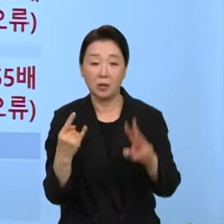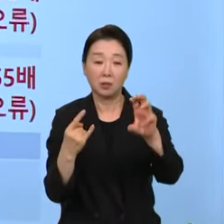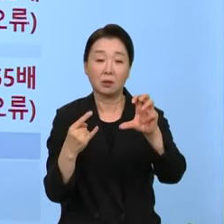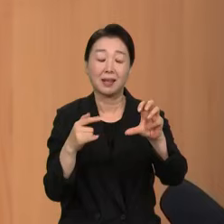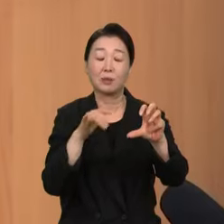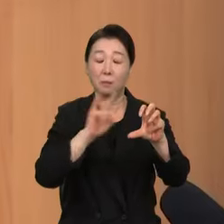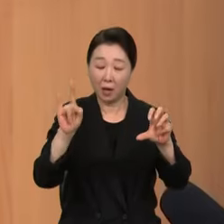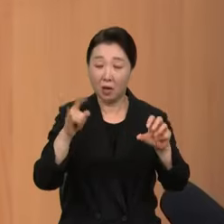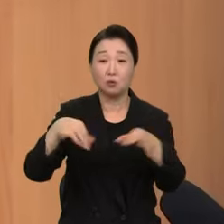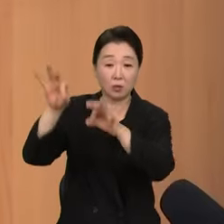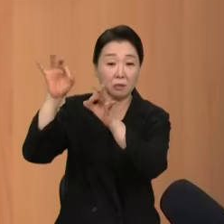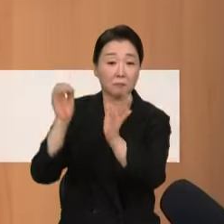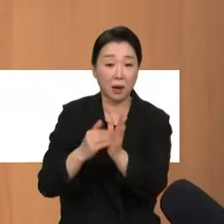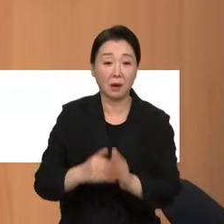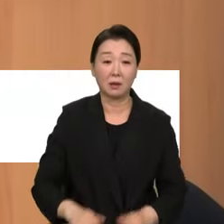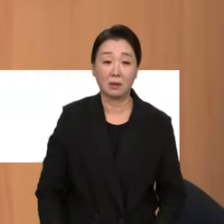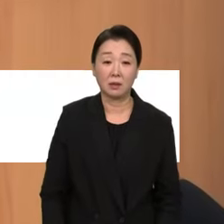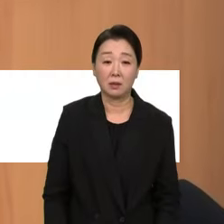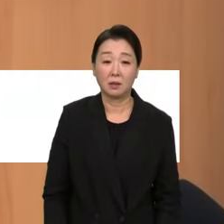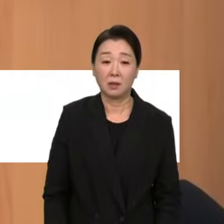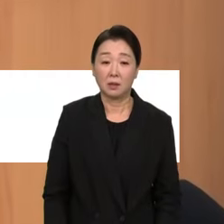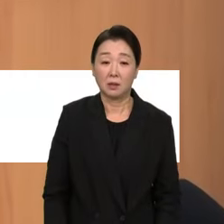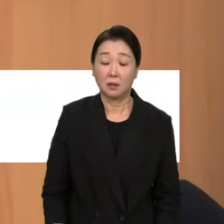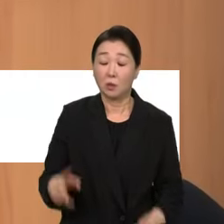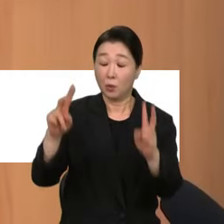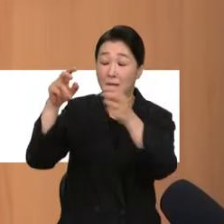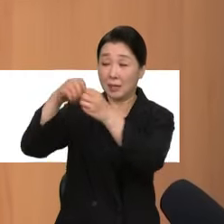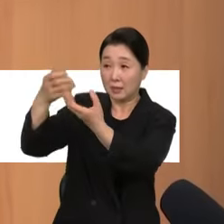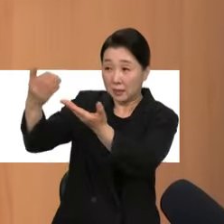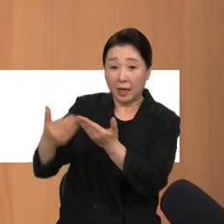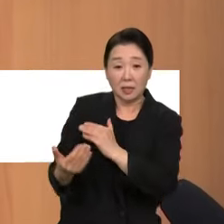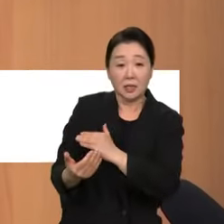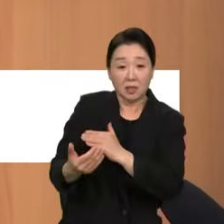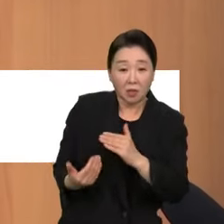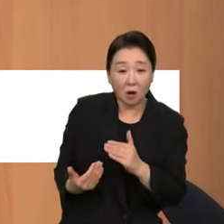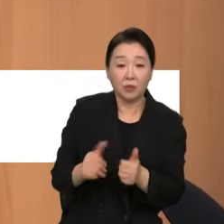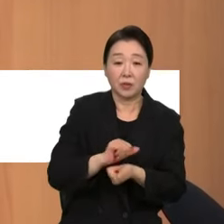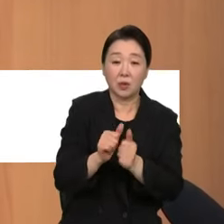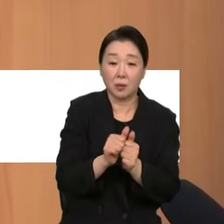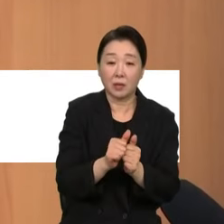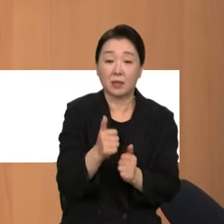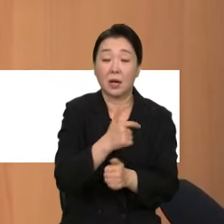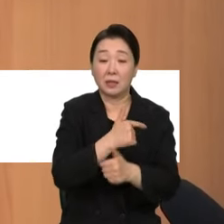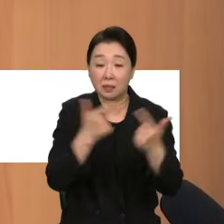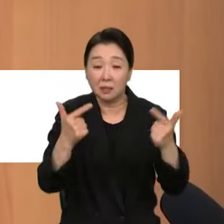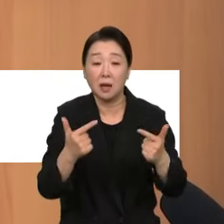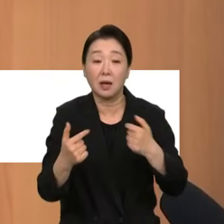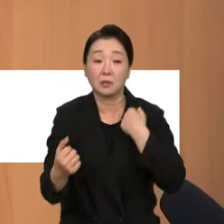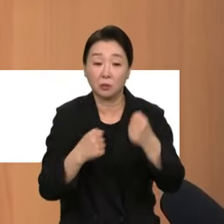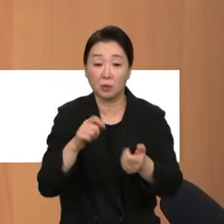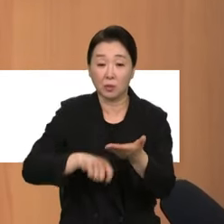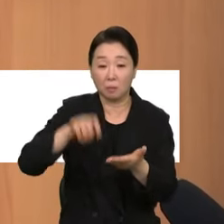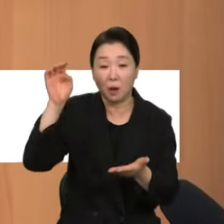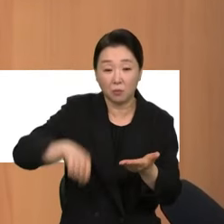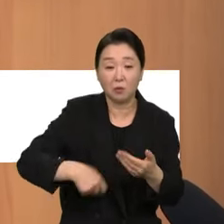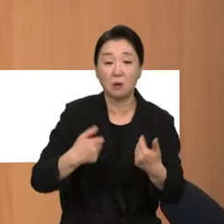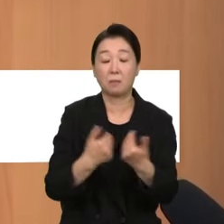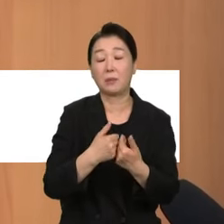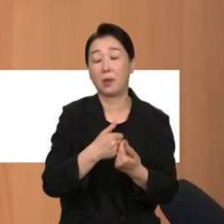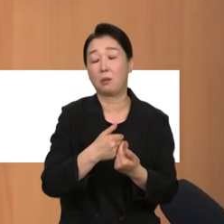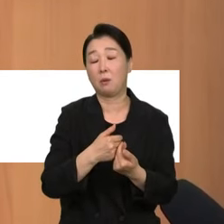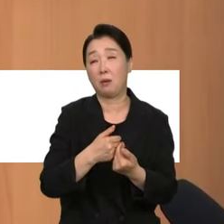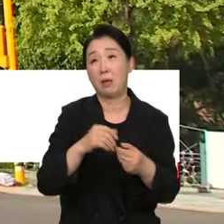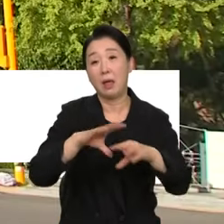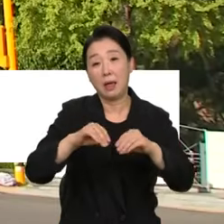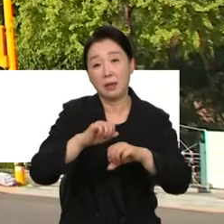겁니다. 회장 승계 이전의 주식 가치가 훨씬 더 크게 증가했음에도 불구하고 재판부는 반대로 해석을